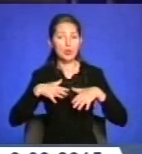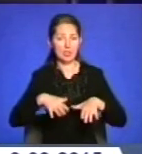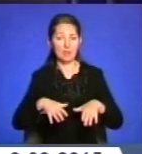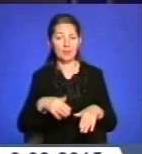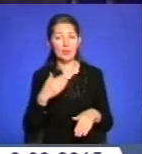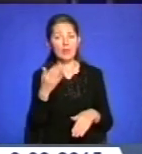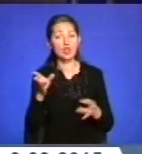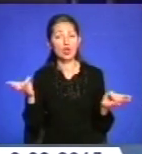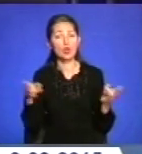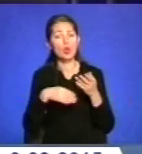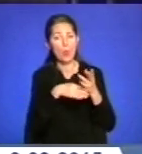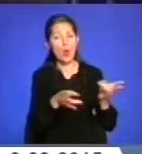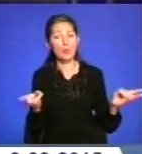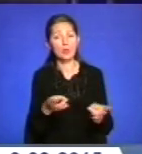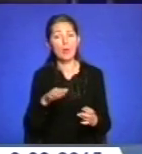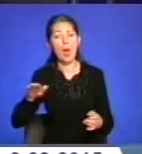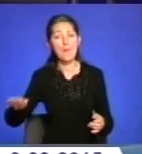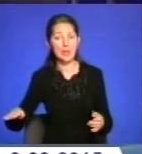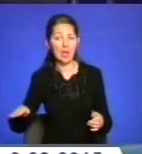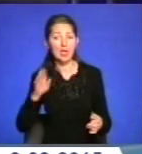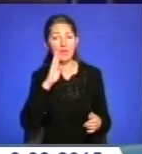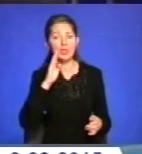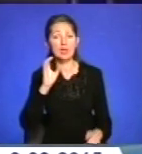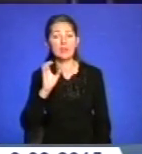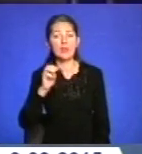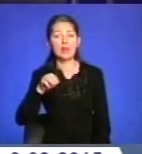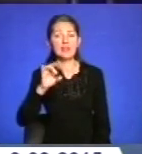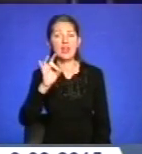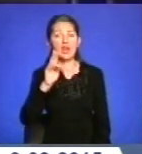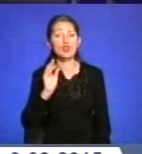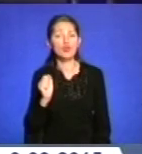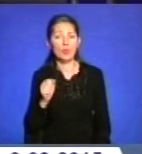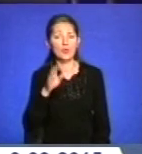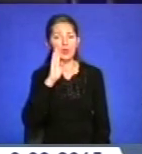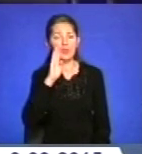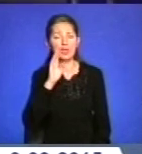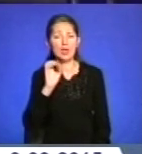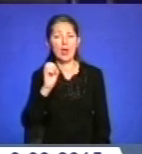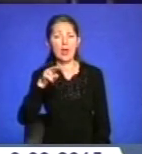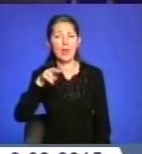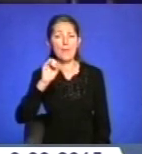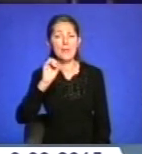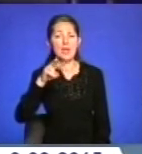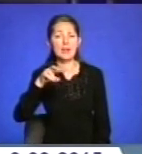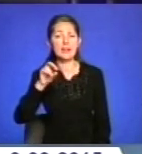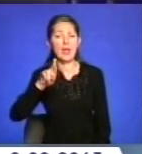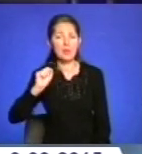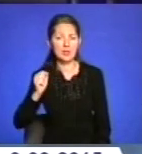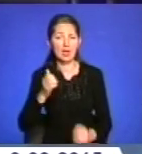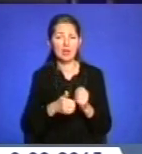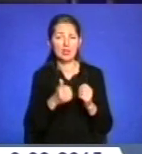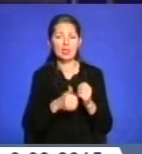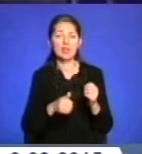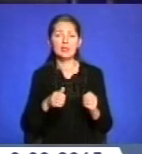Першої допомоги потребує маленька тернополянка Стефанія Терещук. У дівчинки епілептична енцефалопатія з частими приступами.